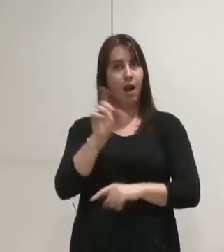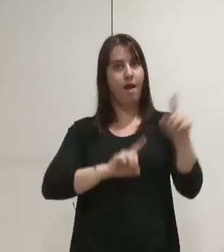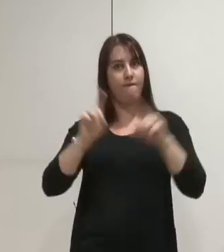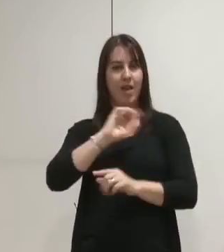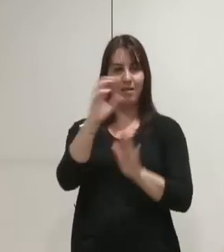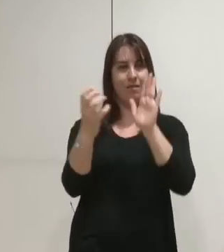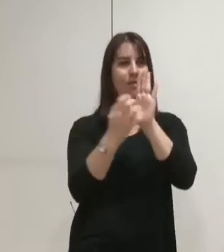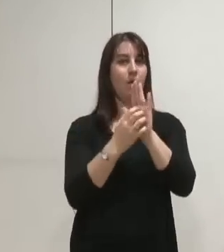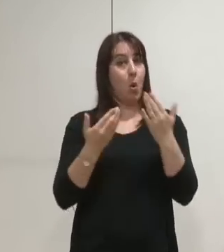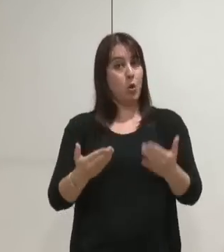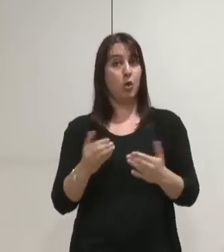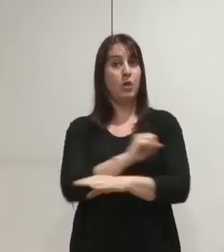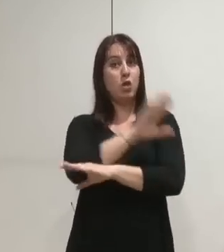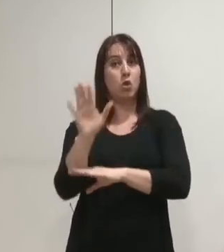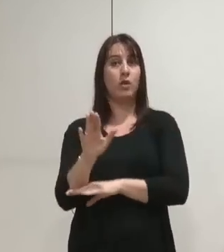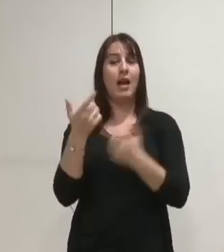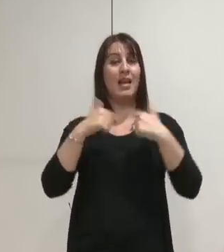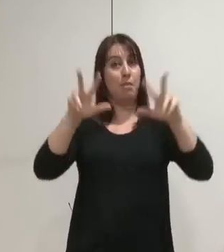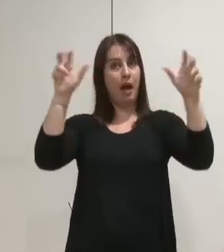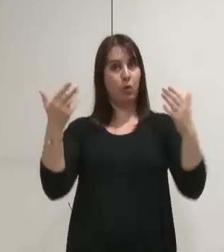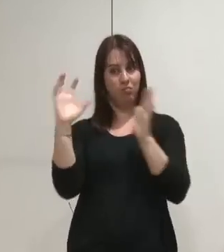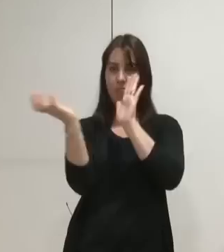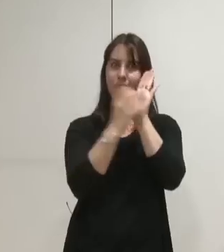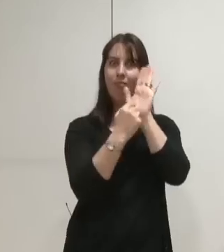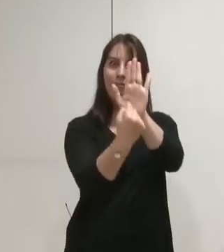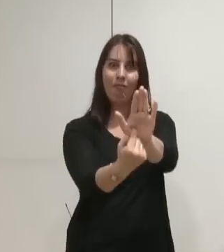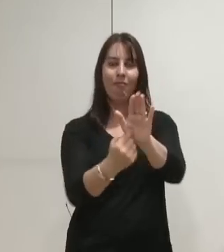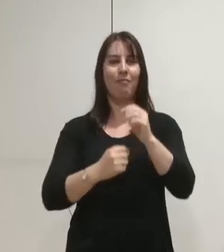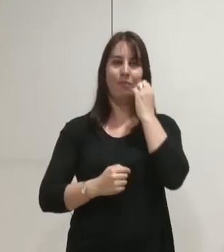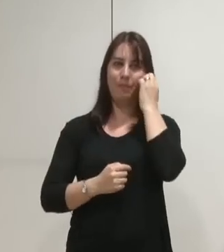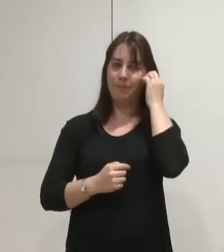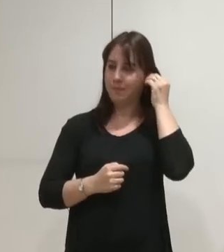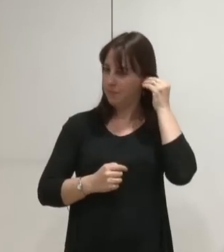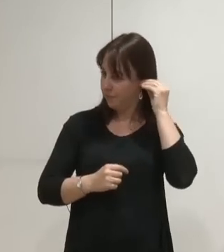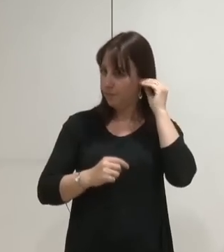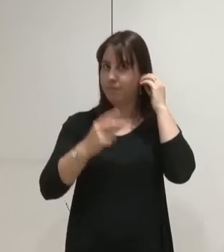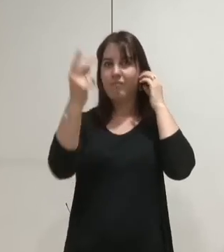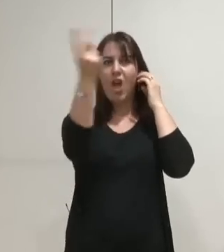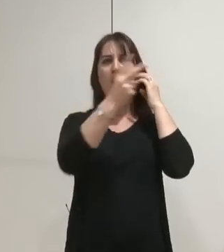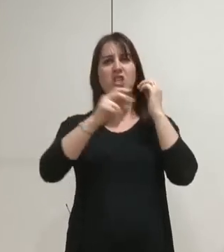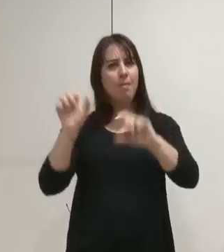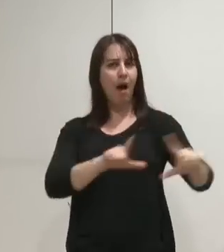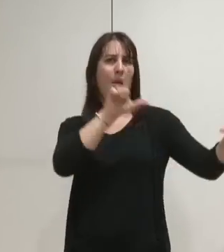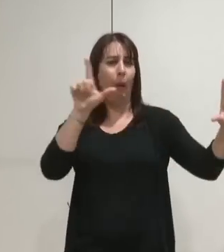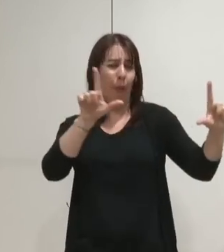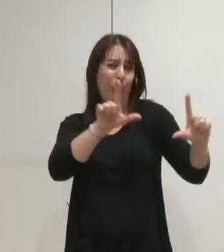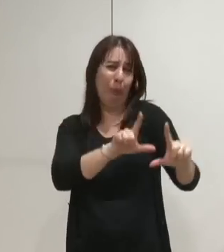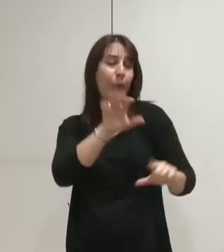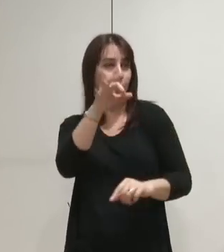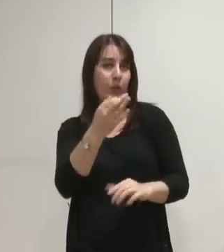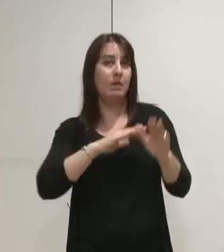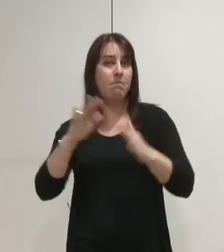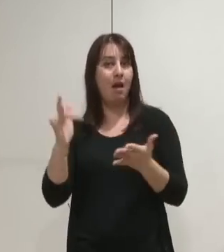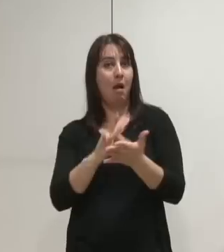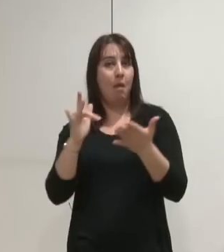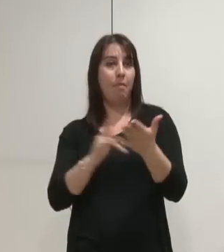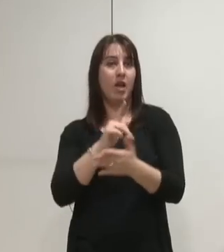journal Libération d'aujourd'hui sur le schéma projeté qui est euh ici un peu petit mais que l'on retrouvera dans les pages